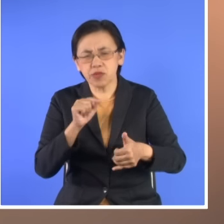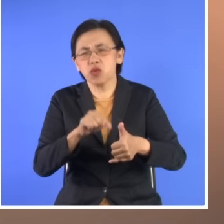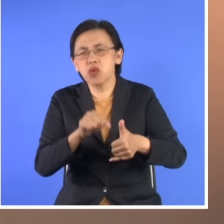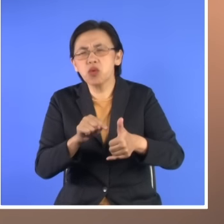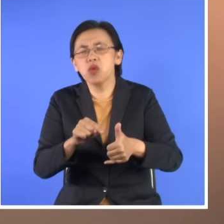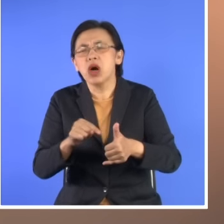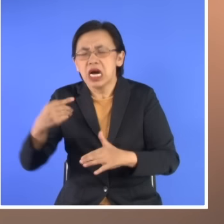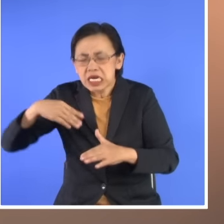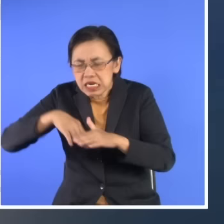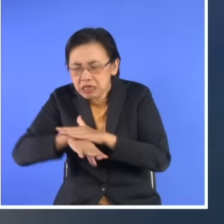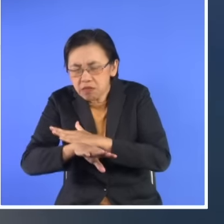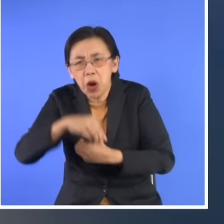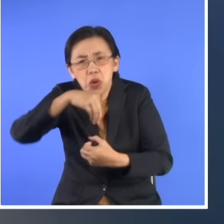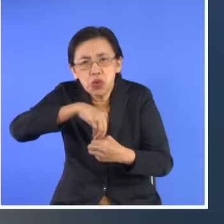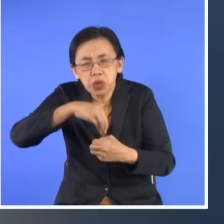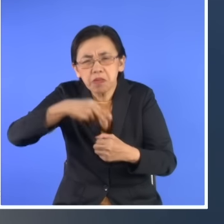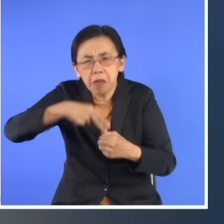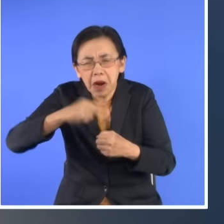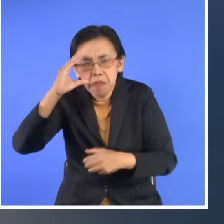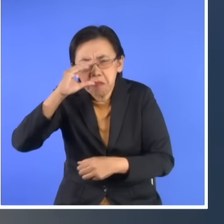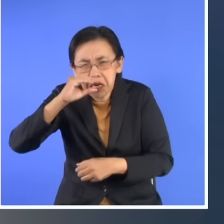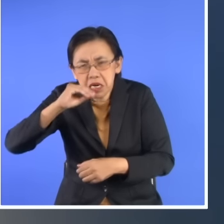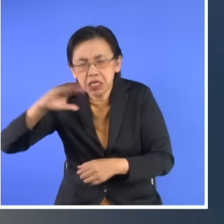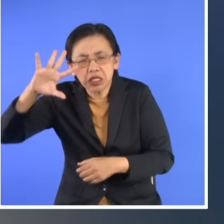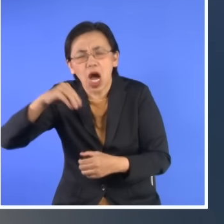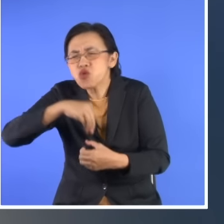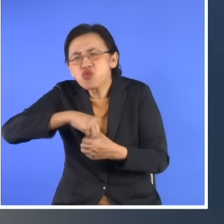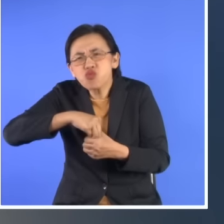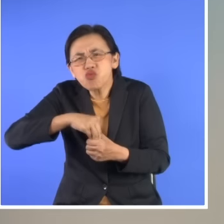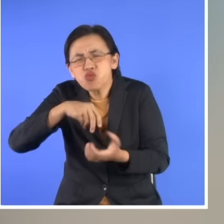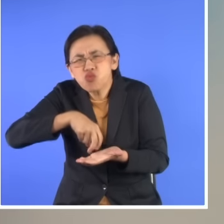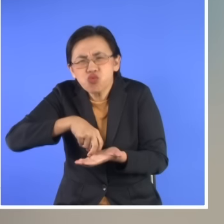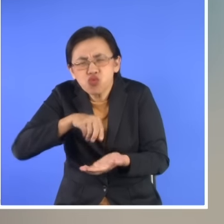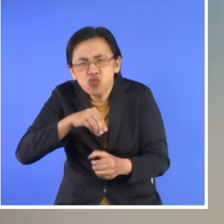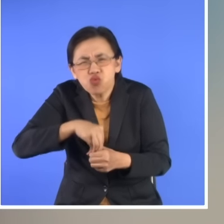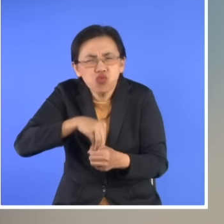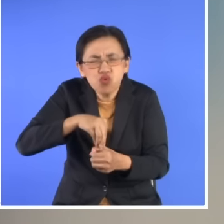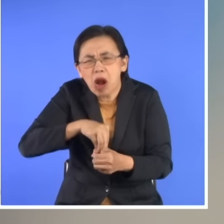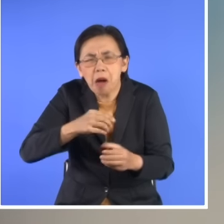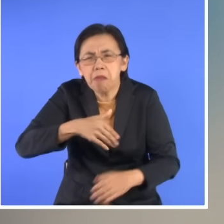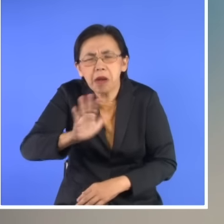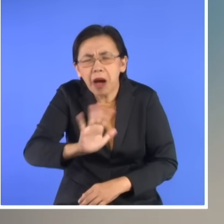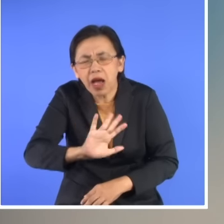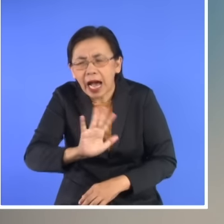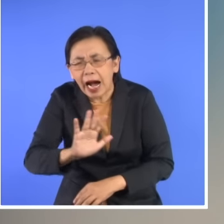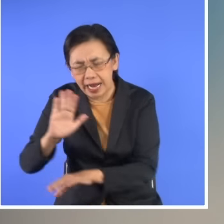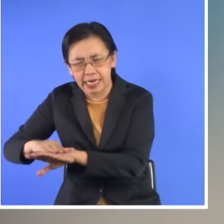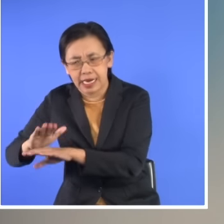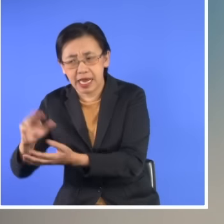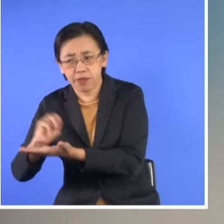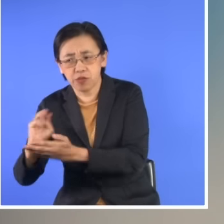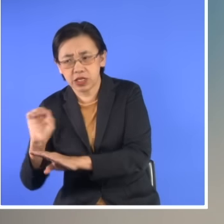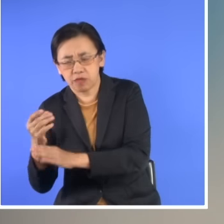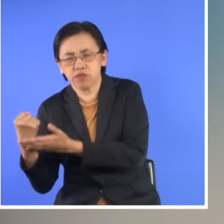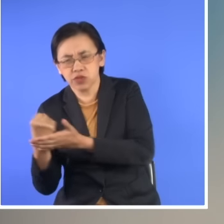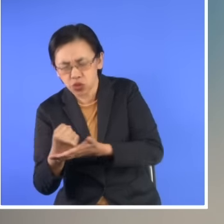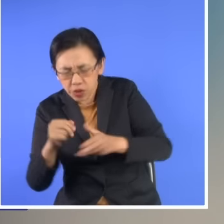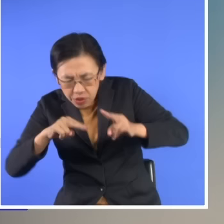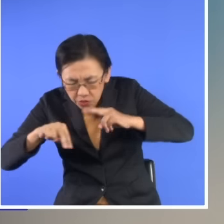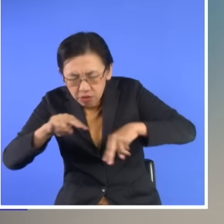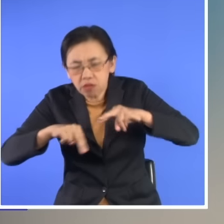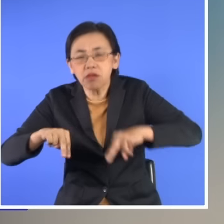ตั้งแต่เมื่อคืนนี่นะครับกระทั่งถึงเช้าไม่ไปไหนว่าอย่างงั้นก็เลยแจ้งหน่วยกู้ภัยมาตรวจสอบช่วยเหลือหน่อยนะครับในตอนแรกที่ไปถึงเนี่ยหนุ่มคนนี้